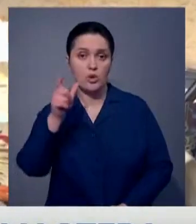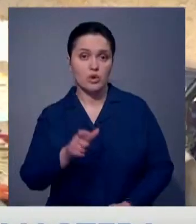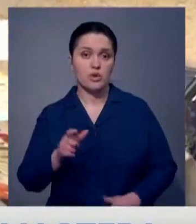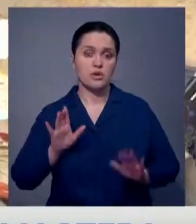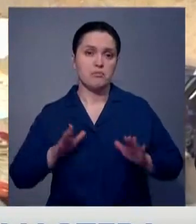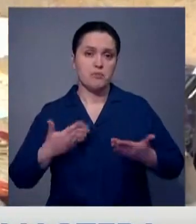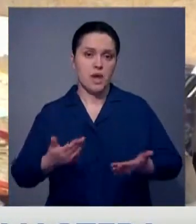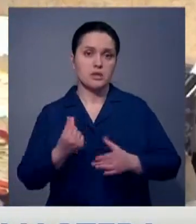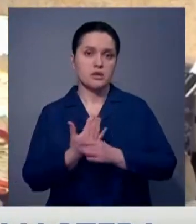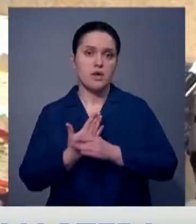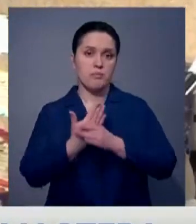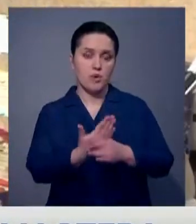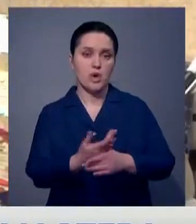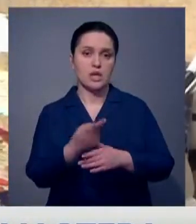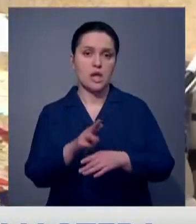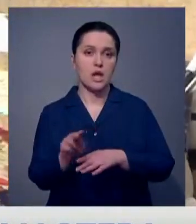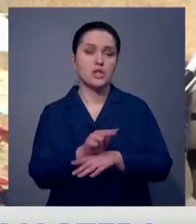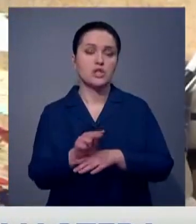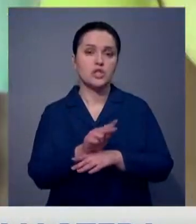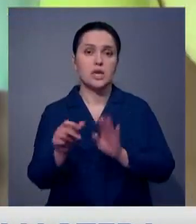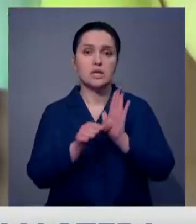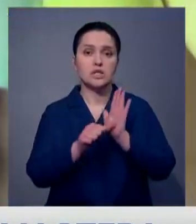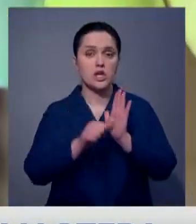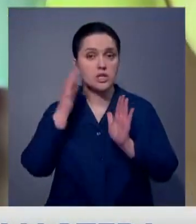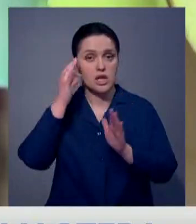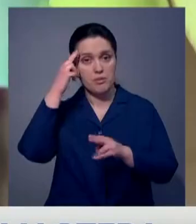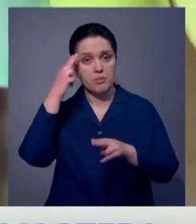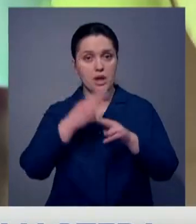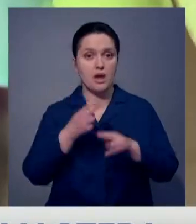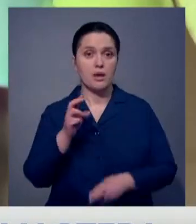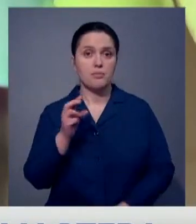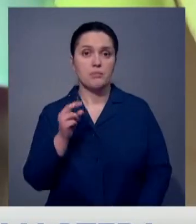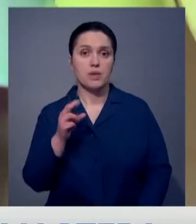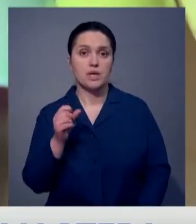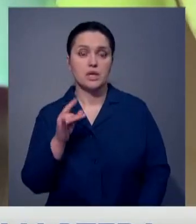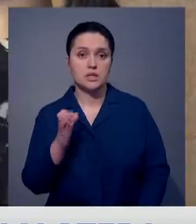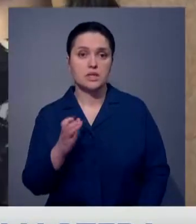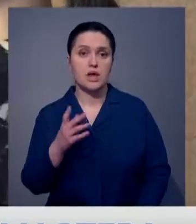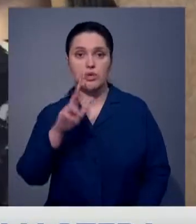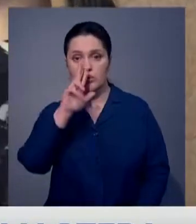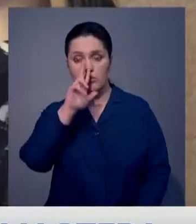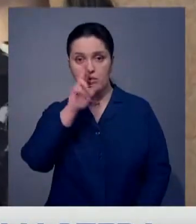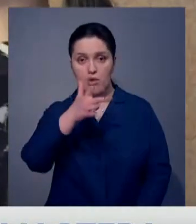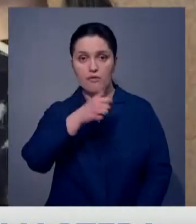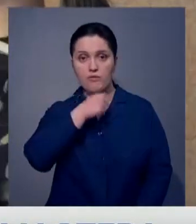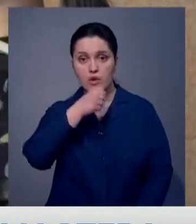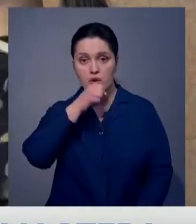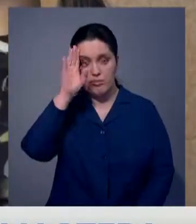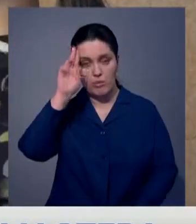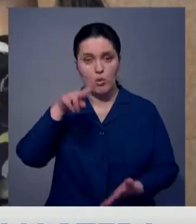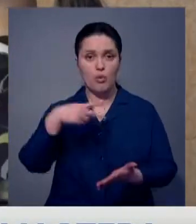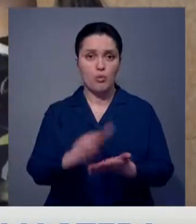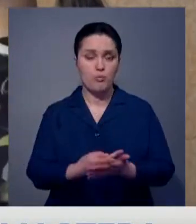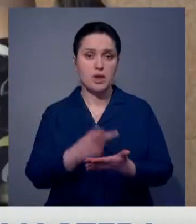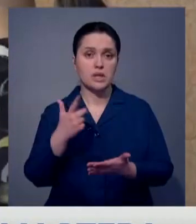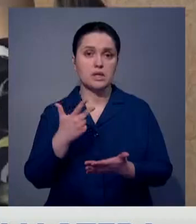россиян. Люди откликнулись и предлагают финансовую помощь для лечения 6-летнего брата Арулата Бекарыса. Напомним, в 3-летнем возрасте